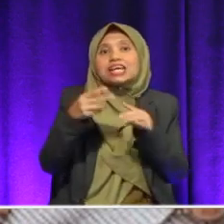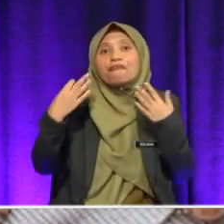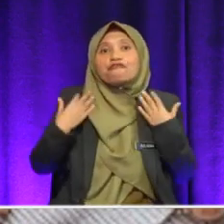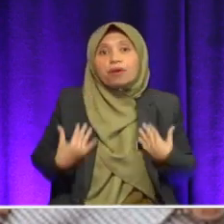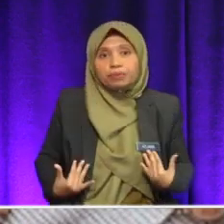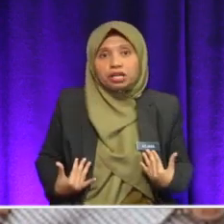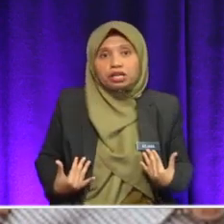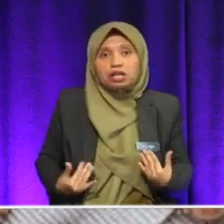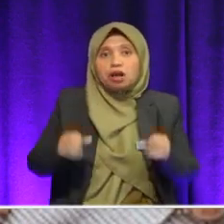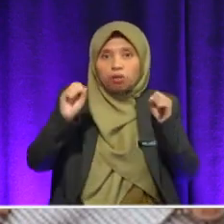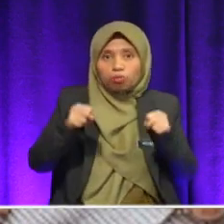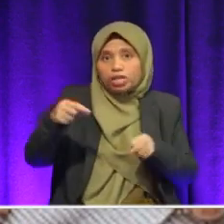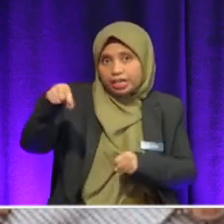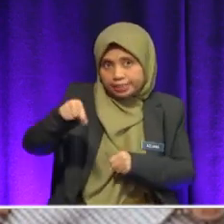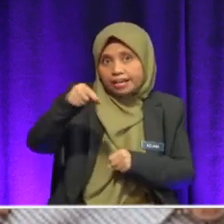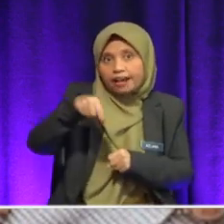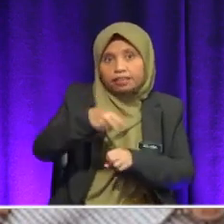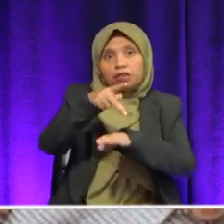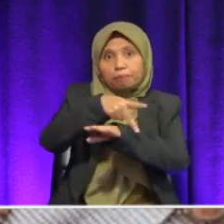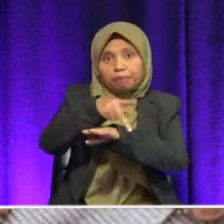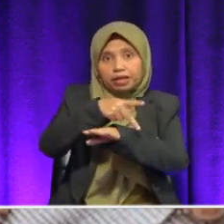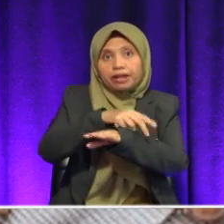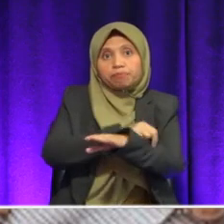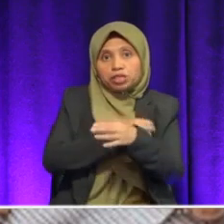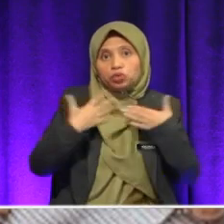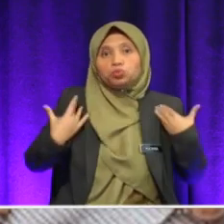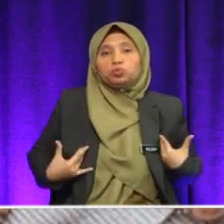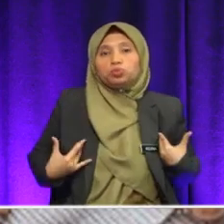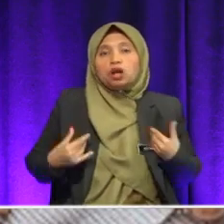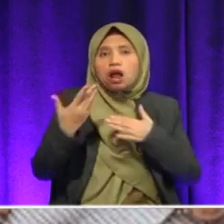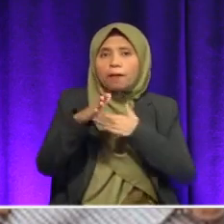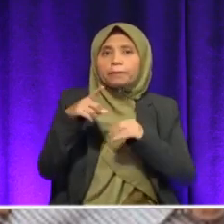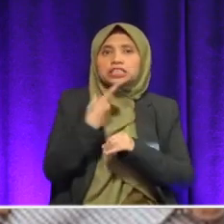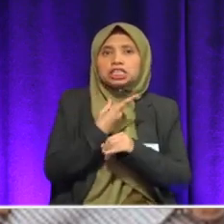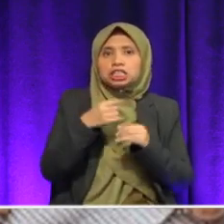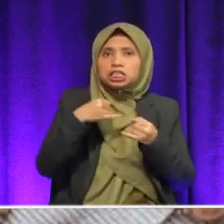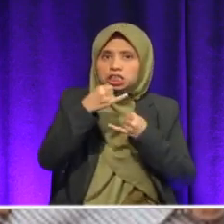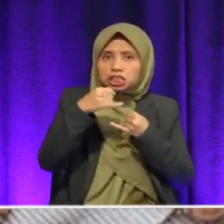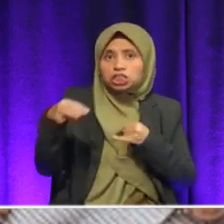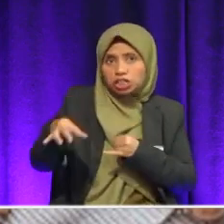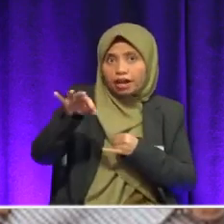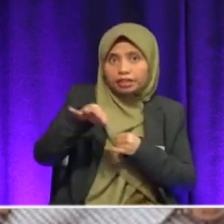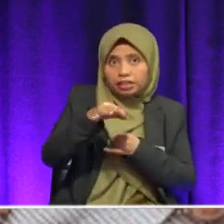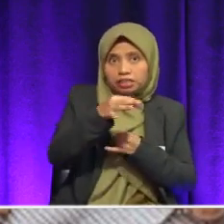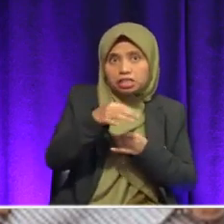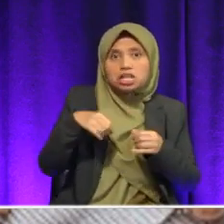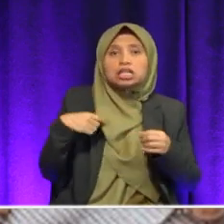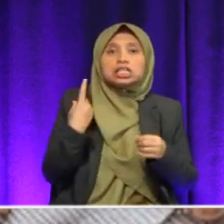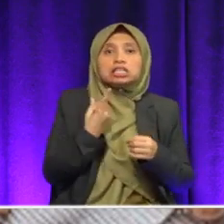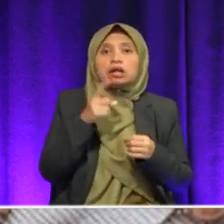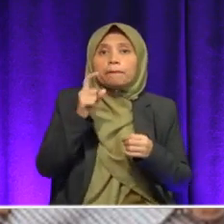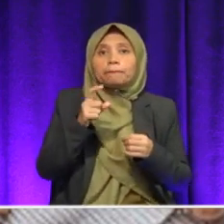boleh menjahit pakaian kemudian lepas kita menjadi pakaian kita kena Acuh